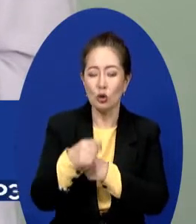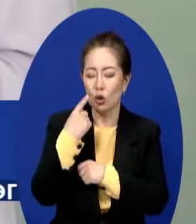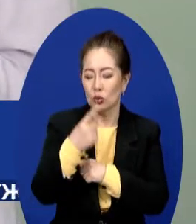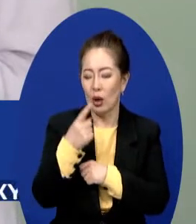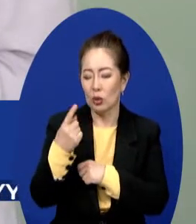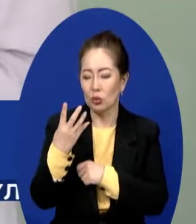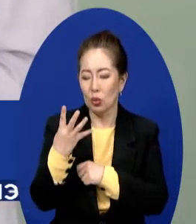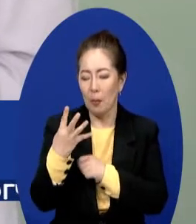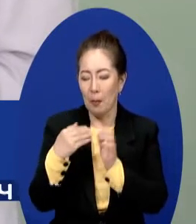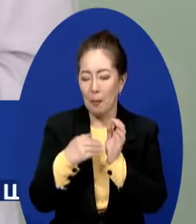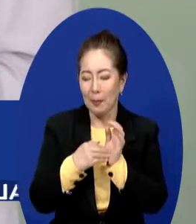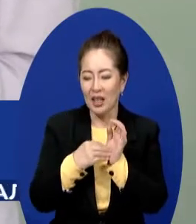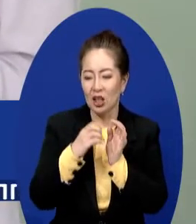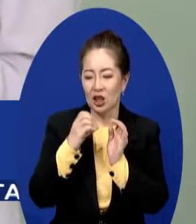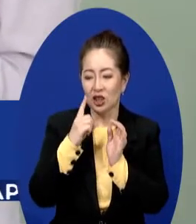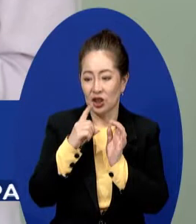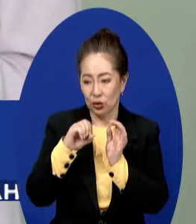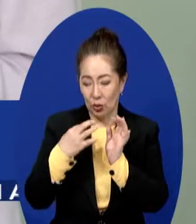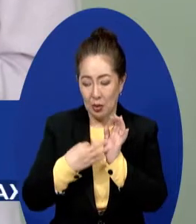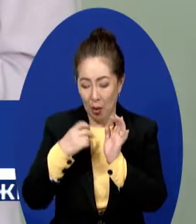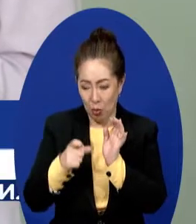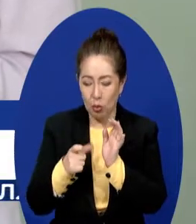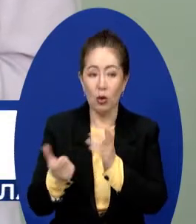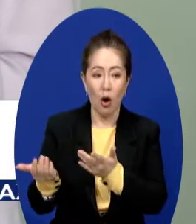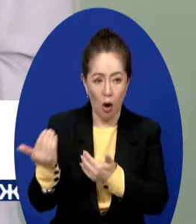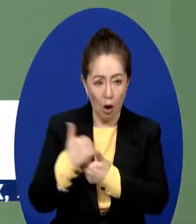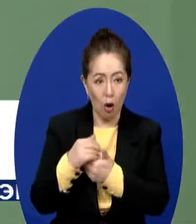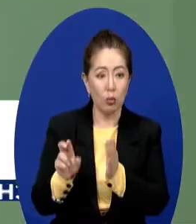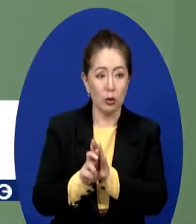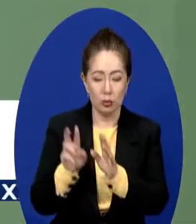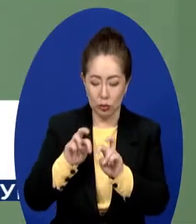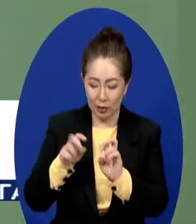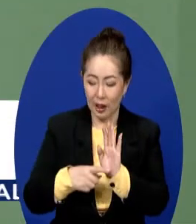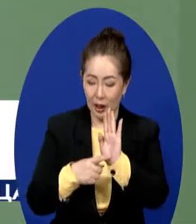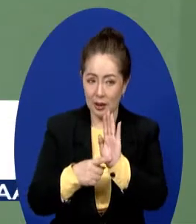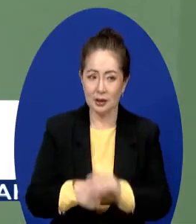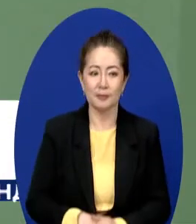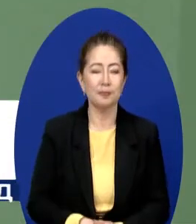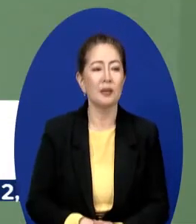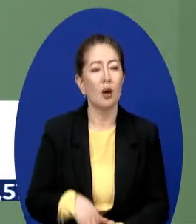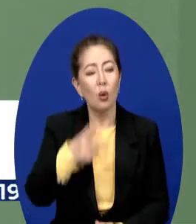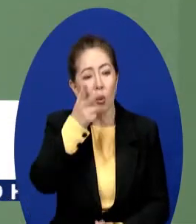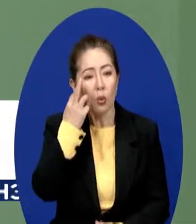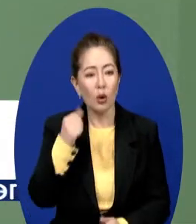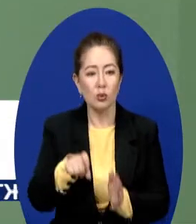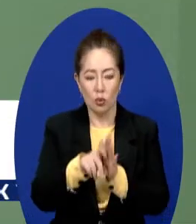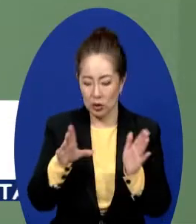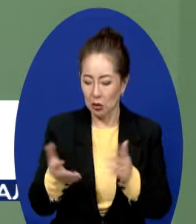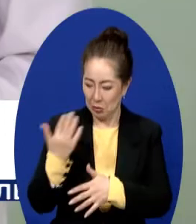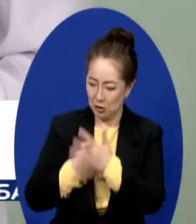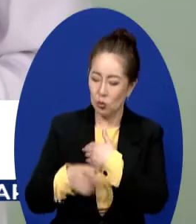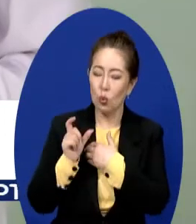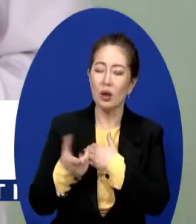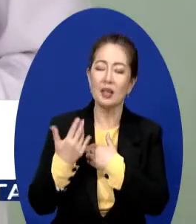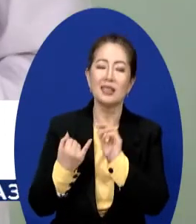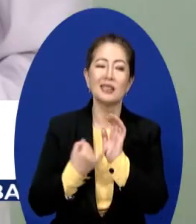114,108 хүн манай энерт идэвхтэй одоогийн байдлаар хамрагдах боломжтой байна гэсэн судалгаа гарсан. Тэгэхээр 3 өдрийн хугацаанд бол манайхаар нэг 67 хүн орцсон байна. Манай энерт